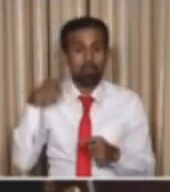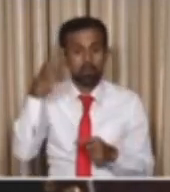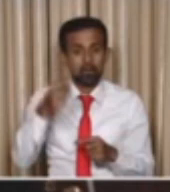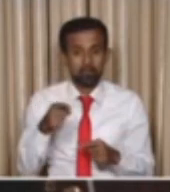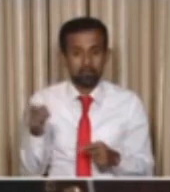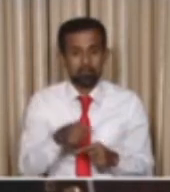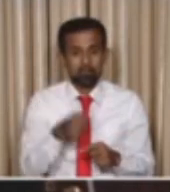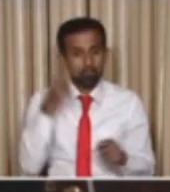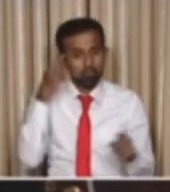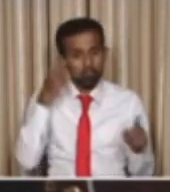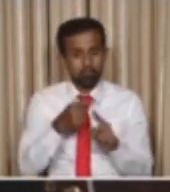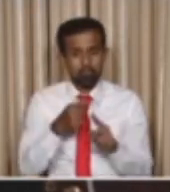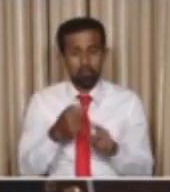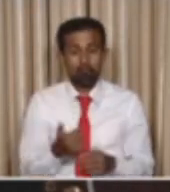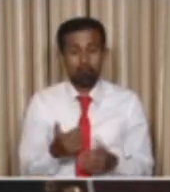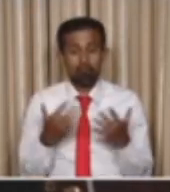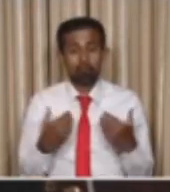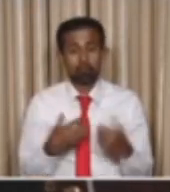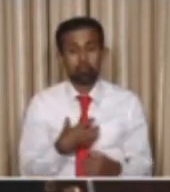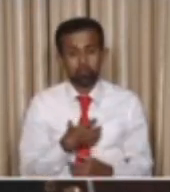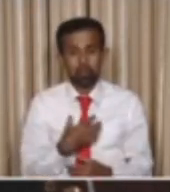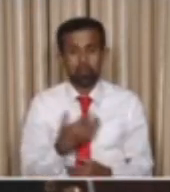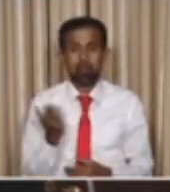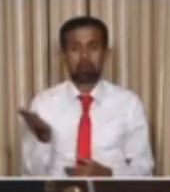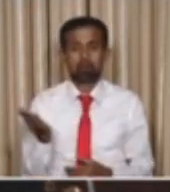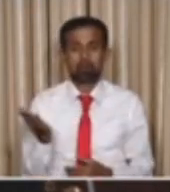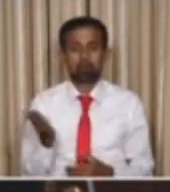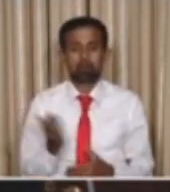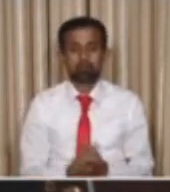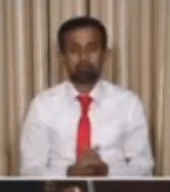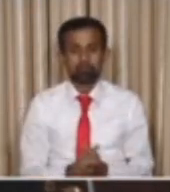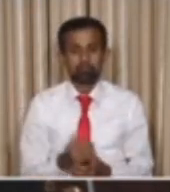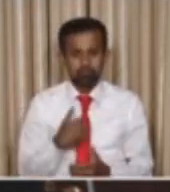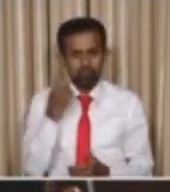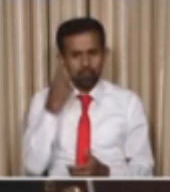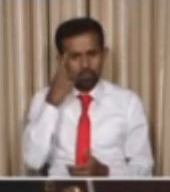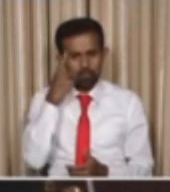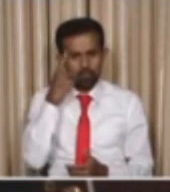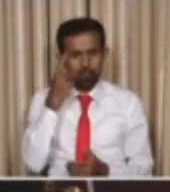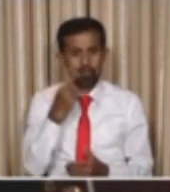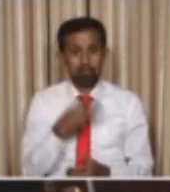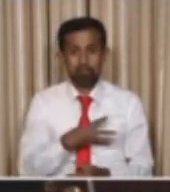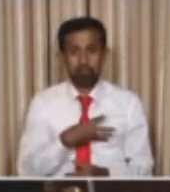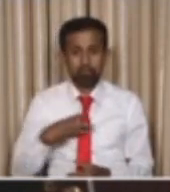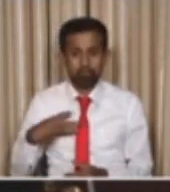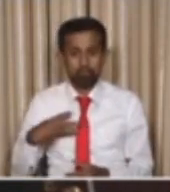දවස පිළිබඳව ඔවුන් සුවිශාල ඛේදවාචකයට මුහුණ දීලා තිබෙන්නේ. අපි දන්නවා එක පැත්තකින් ජෝ